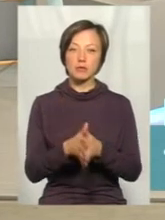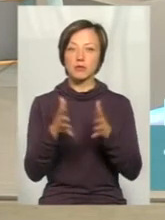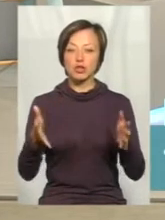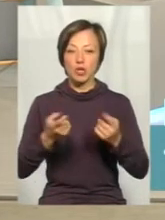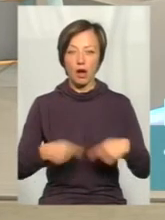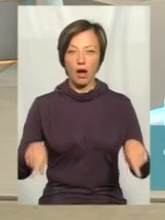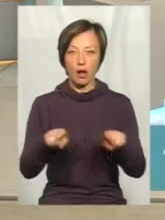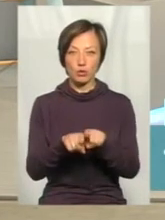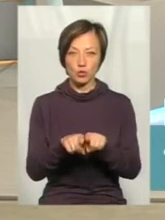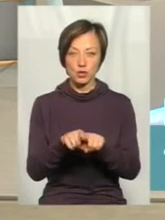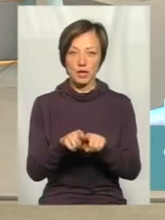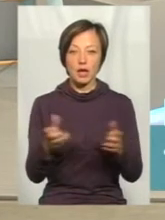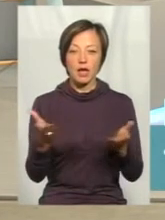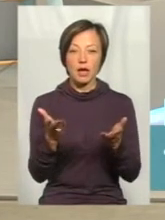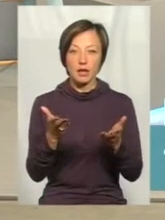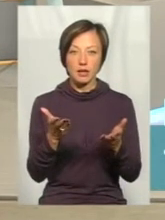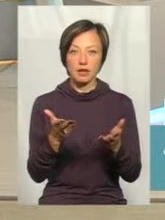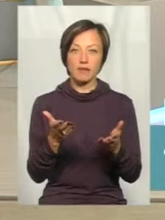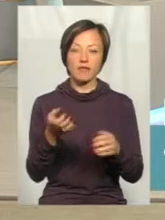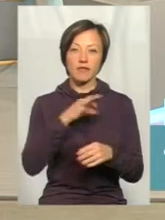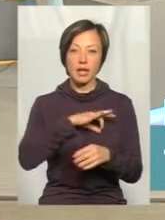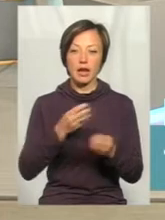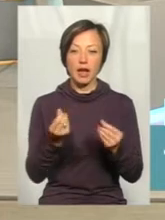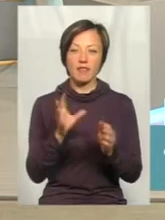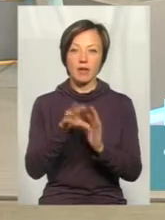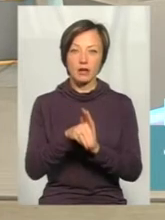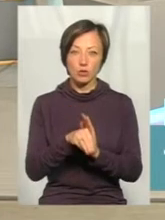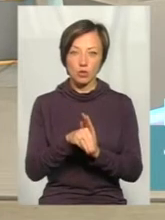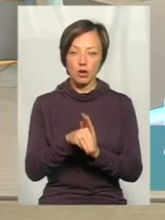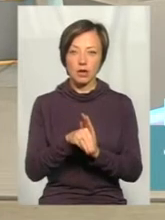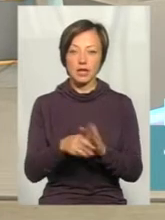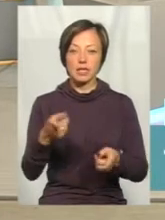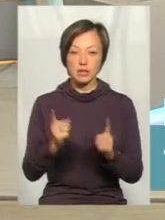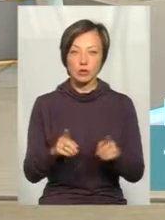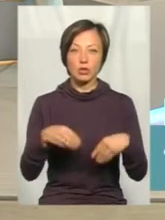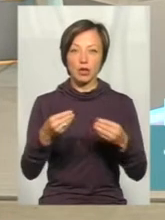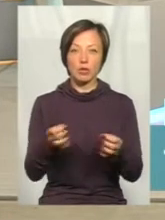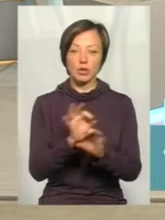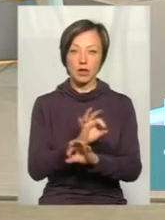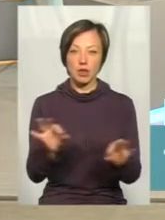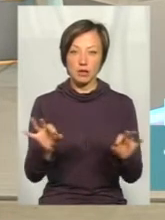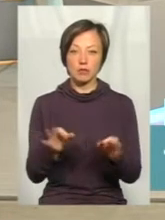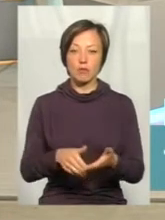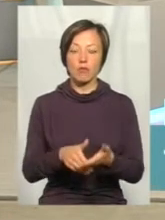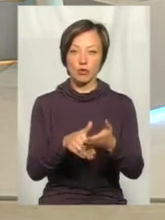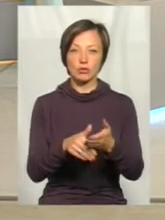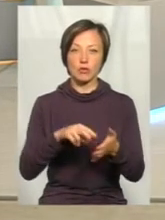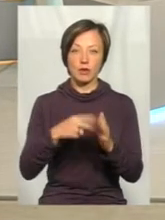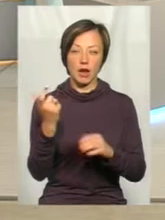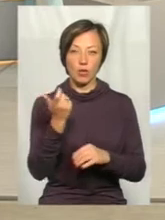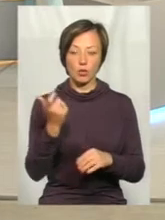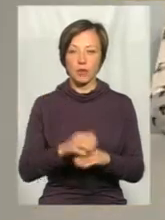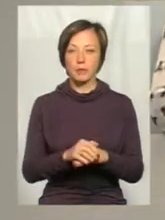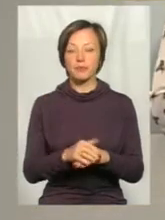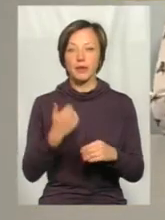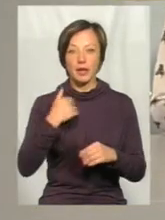галузей, які відкриті для інвестора, які ну, дійсно дають класний такий поштовх для економіки. Як я